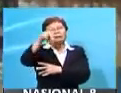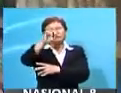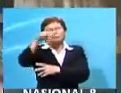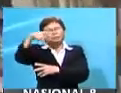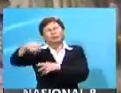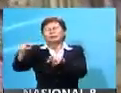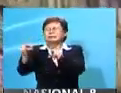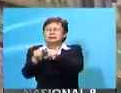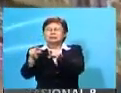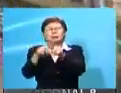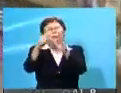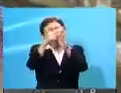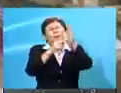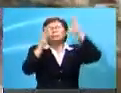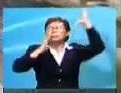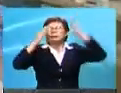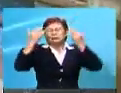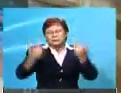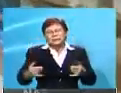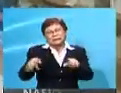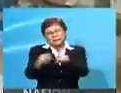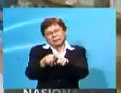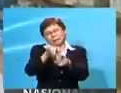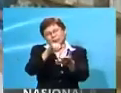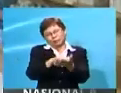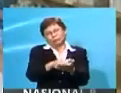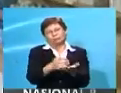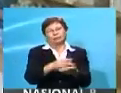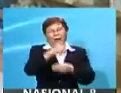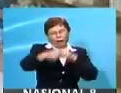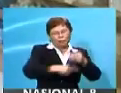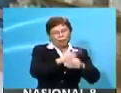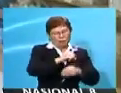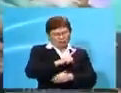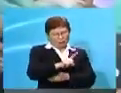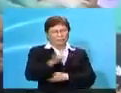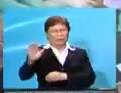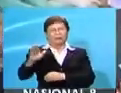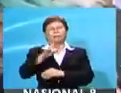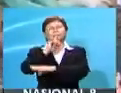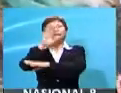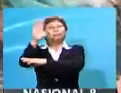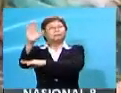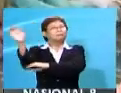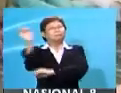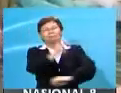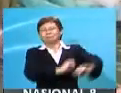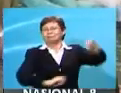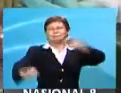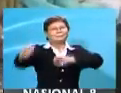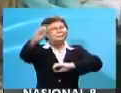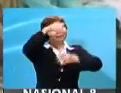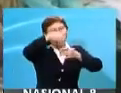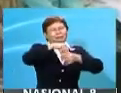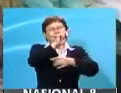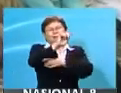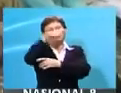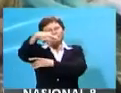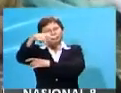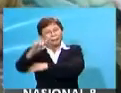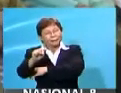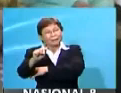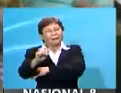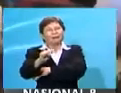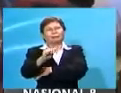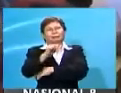peraturan Malaysia sekarang bagi perkara berkenaan mengenai Islam pula beliau memberi jaminan tidak ada apa dalam tppa yang